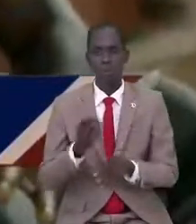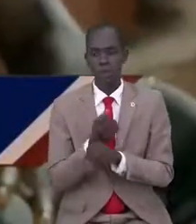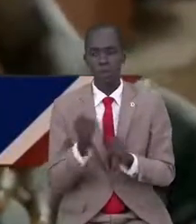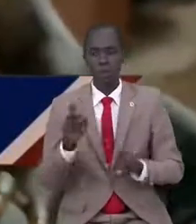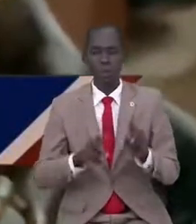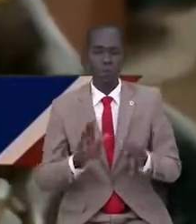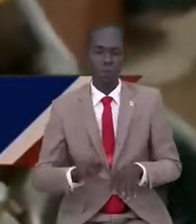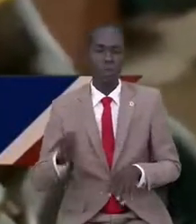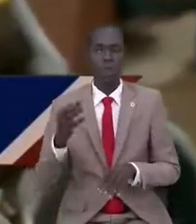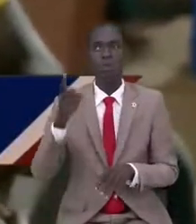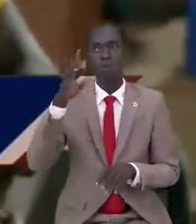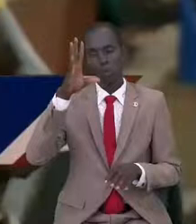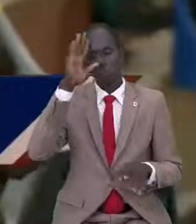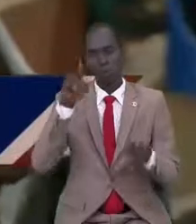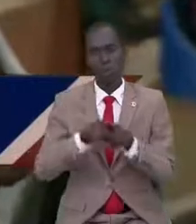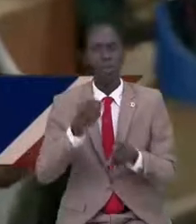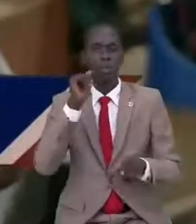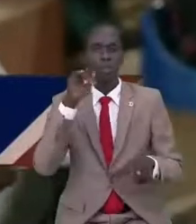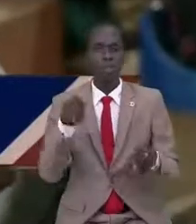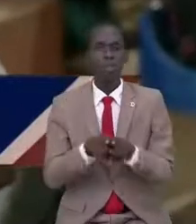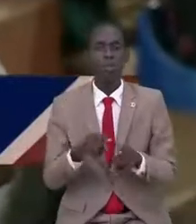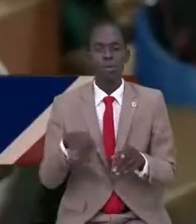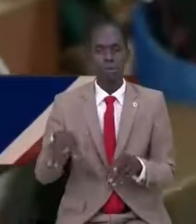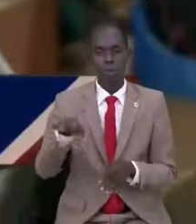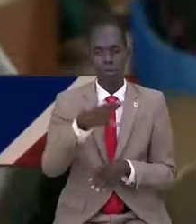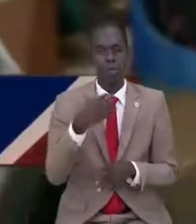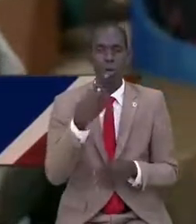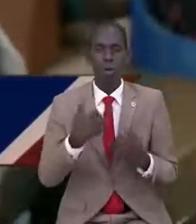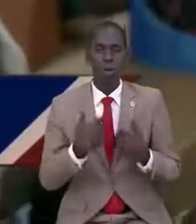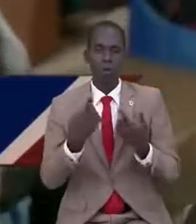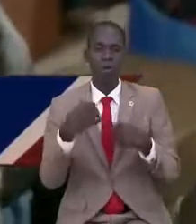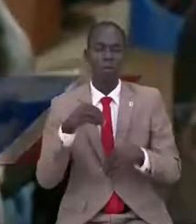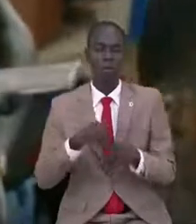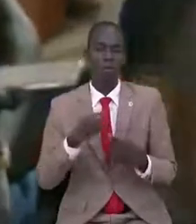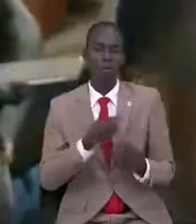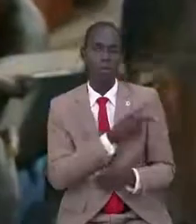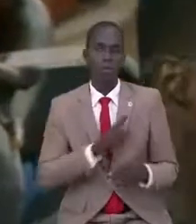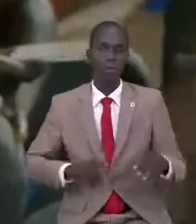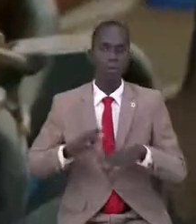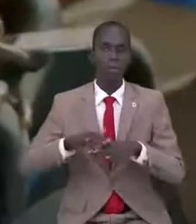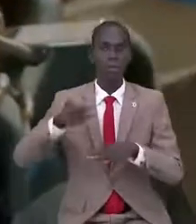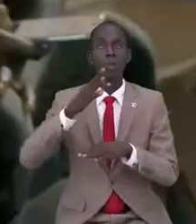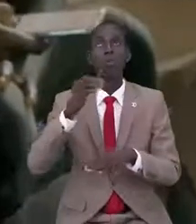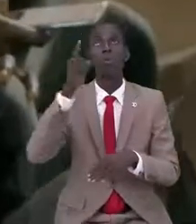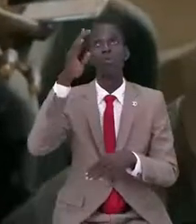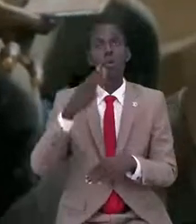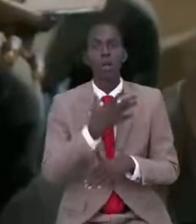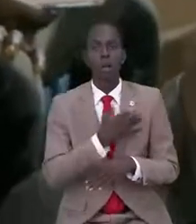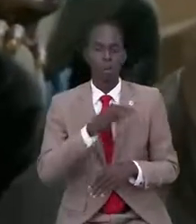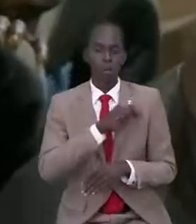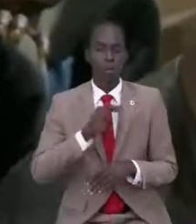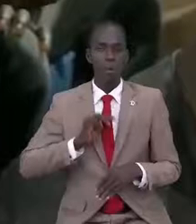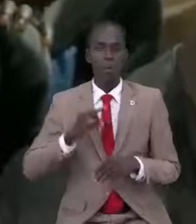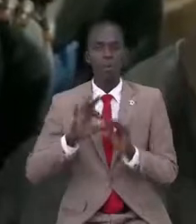Dieu, frères, sœurs et frères, ceux qui sont venus dans le royaume de Dieu et qui sont membres de